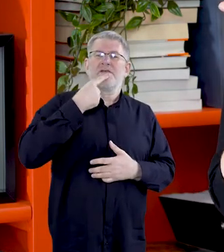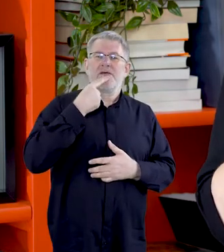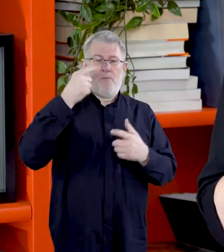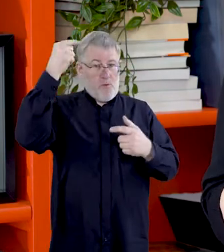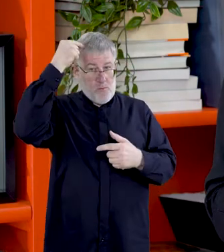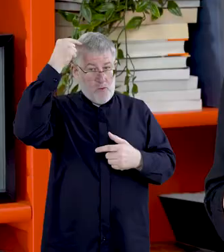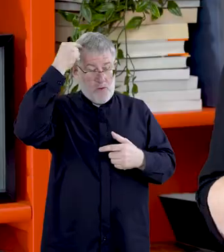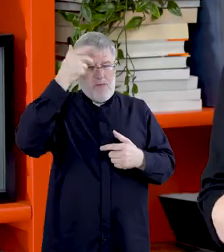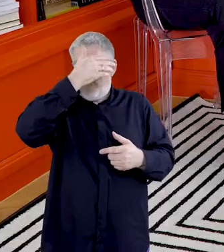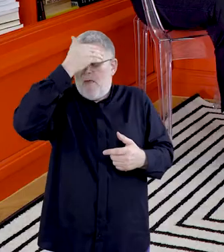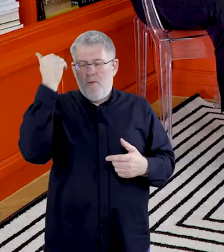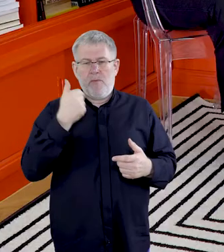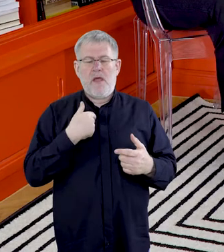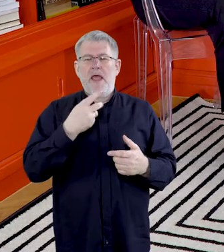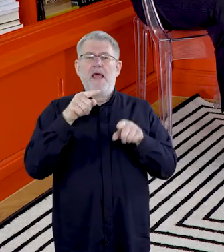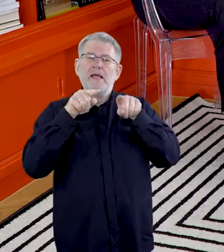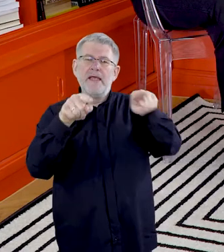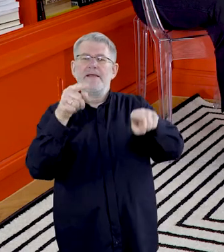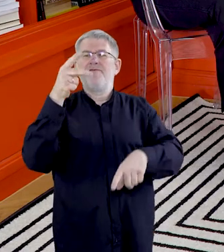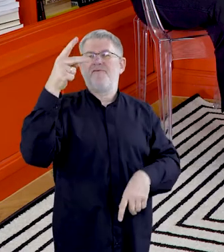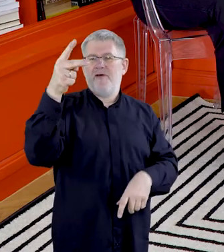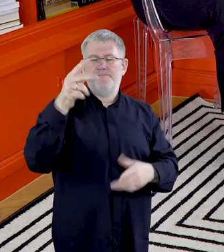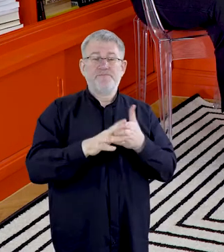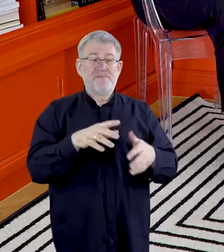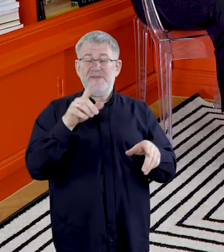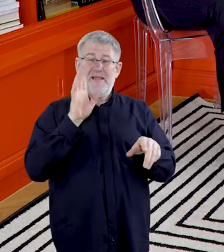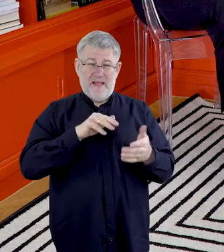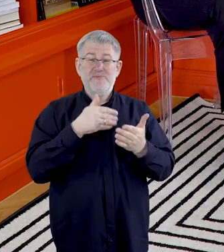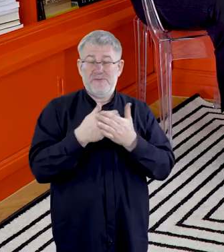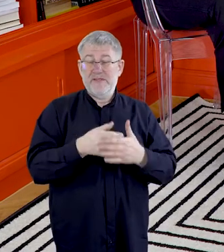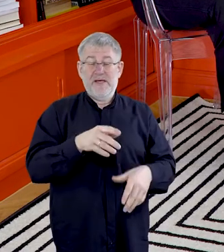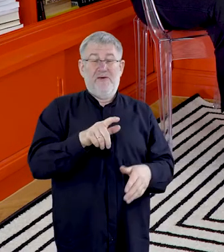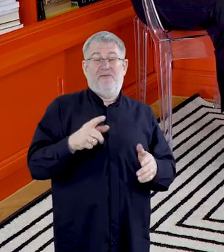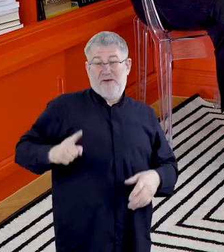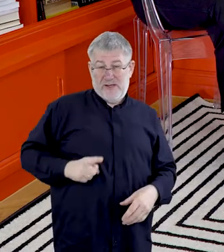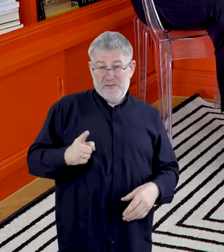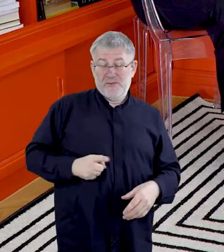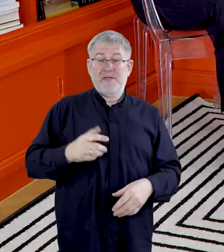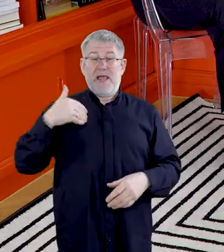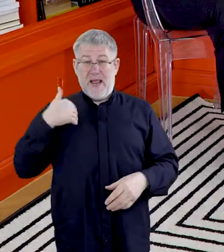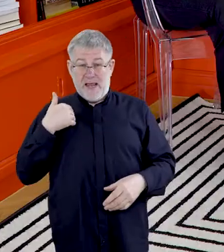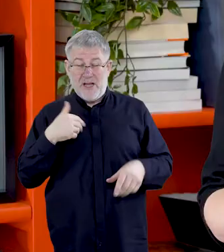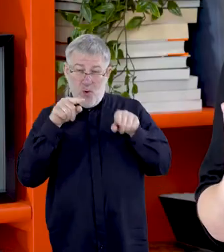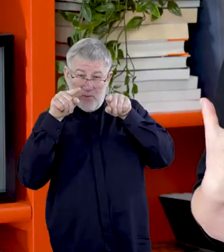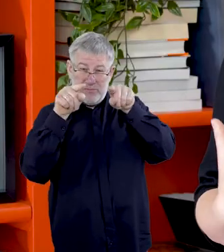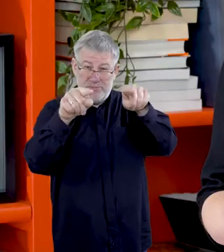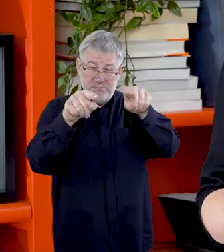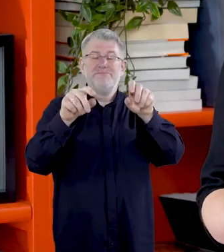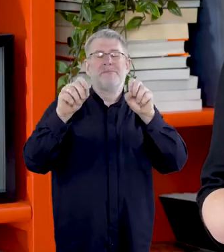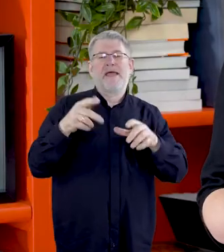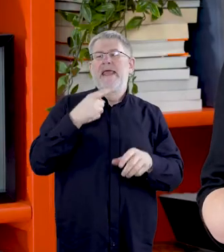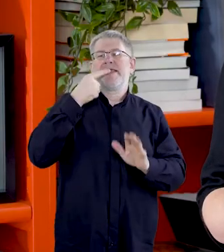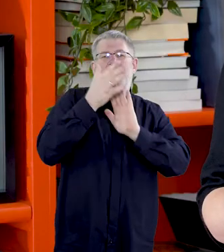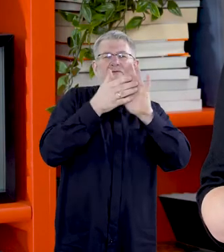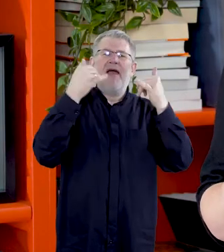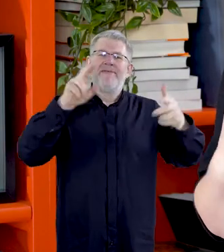mózg nie potrafi. Czyli myślę, to by było, jakbyś mówiła jednocześnie po francusku i po angielsku. Tak, właśnie, więc nie mogę, dlatego że tutaj w języku migowym mam zupełnie inne